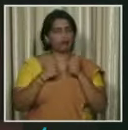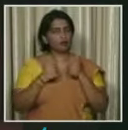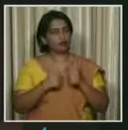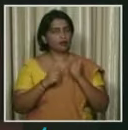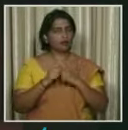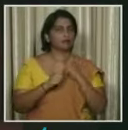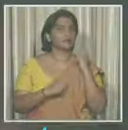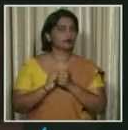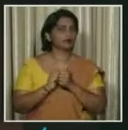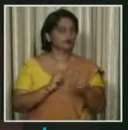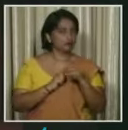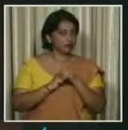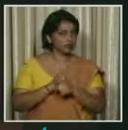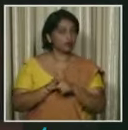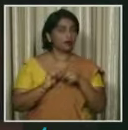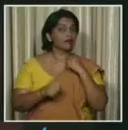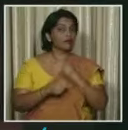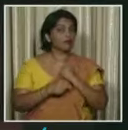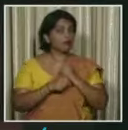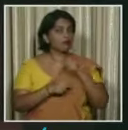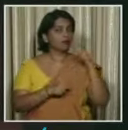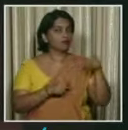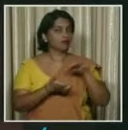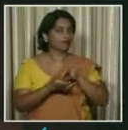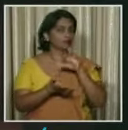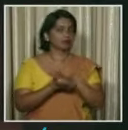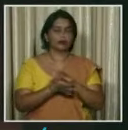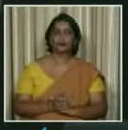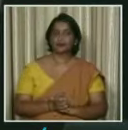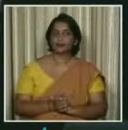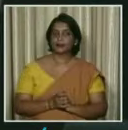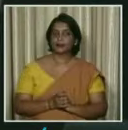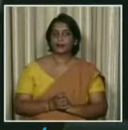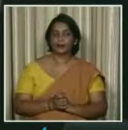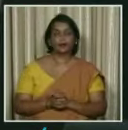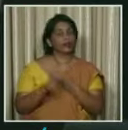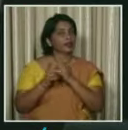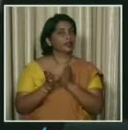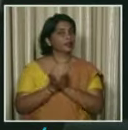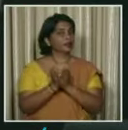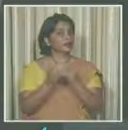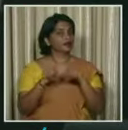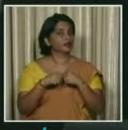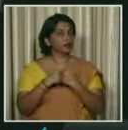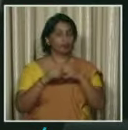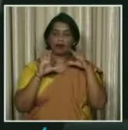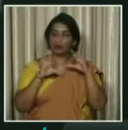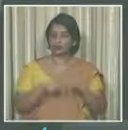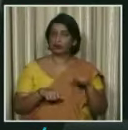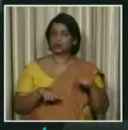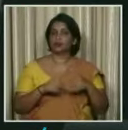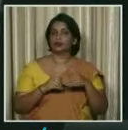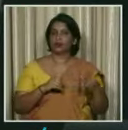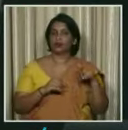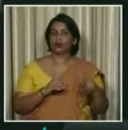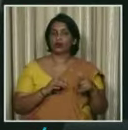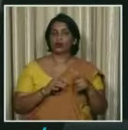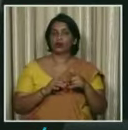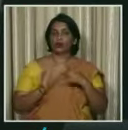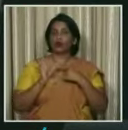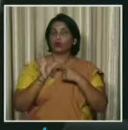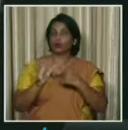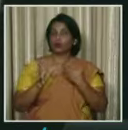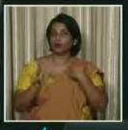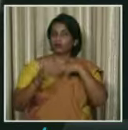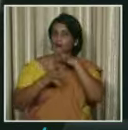වන්දියක් ක්‍රියාත්මක කිරීම, රජයේ තක්සේරු අනුව ක්‍රියාත්මක කරන්න මේ නැව් සමාගමේ හිමිකරුවන් මේ වෙන විට උත්තර ප්‍රකාශය ගුණ